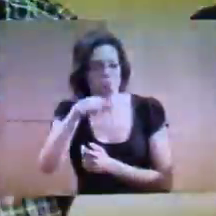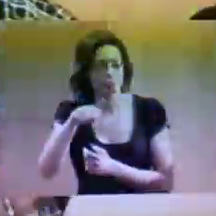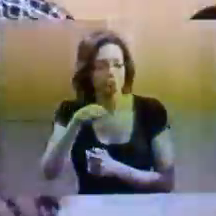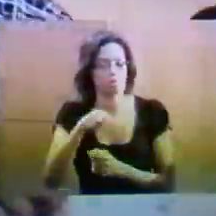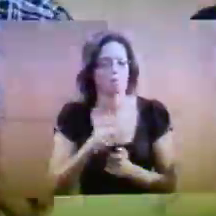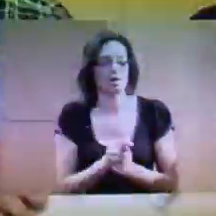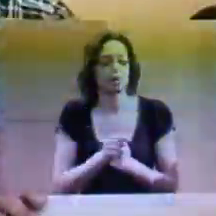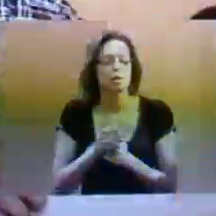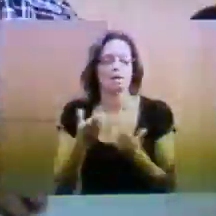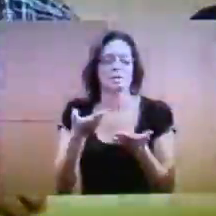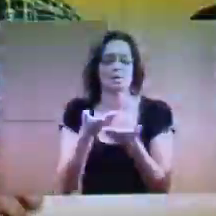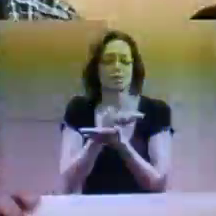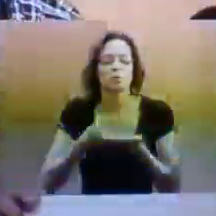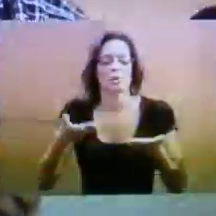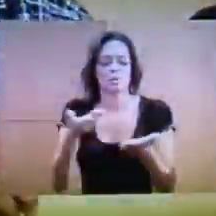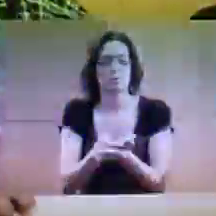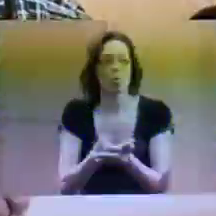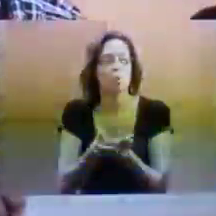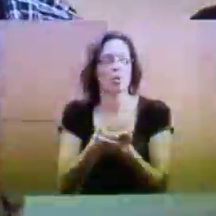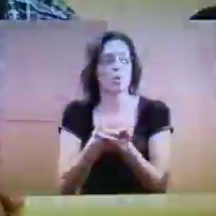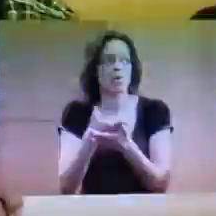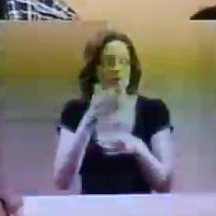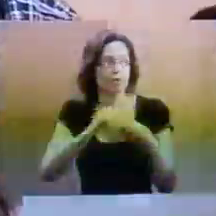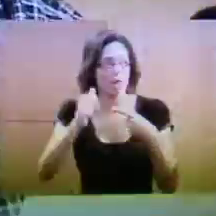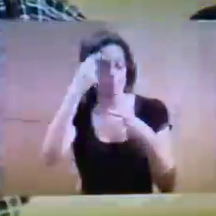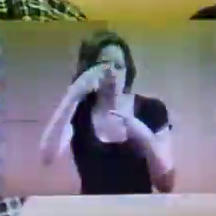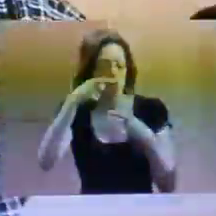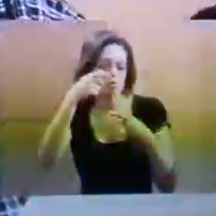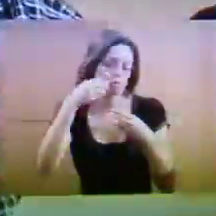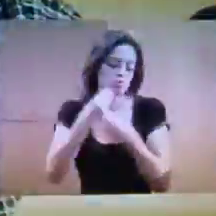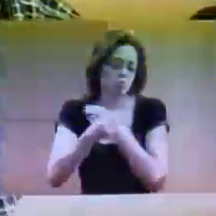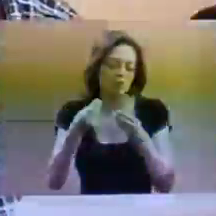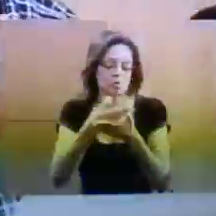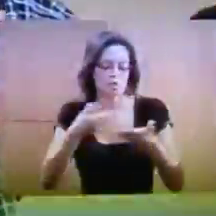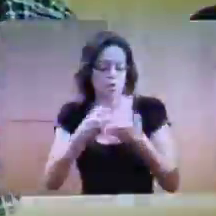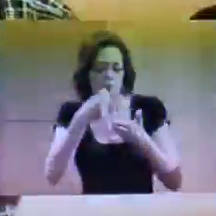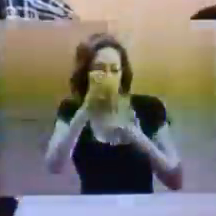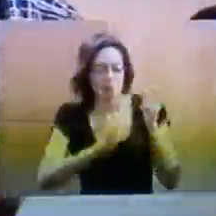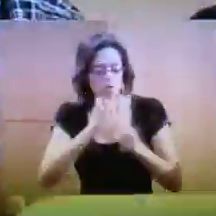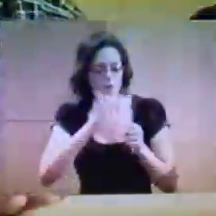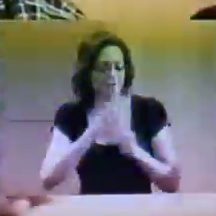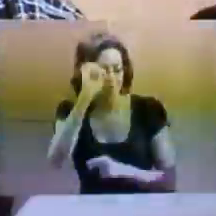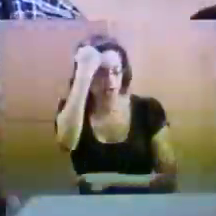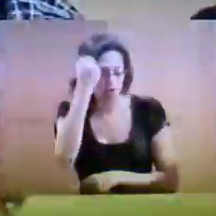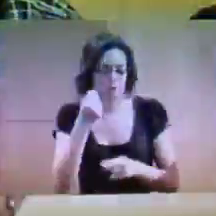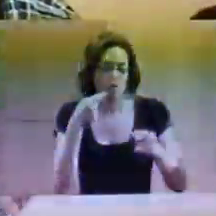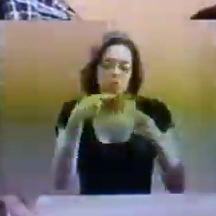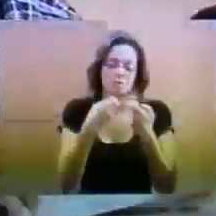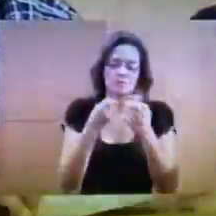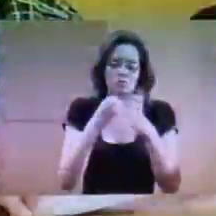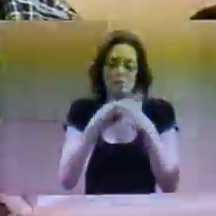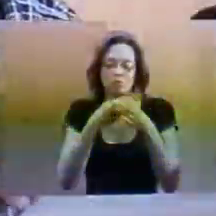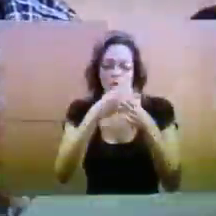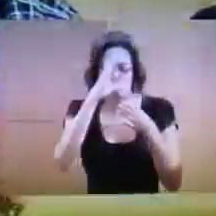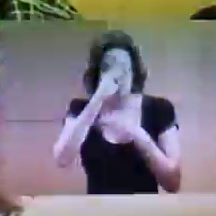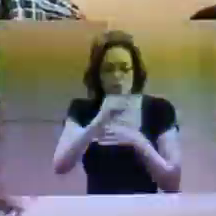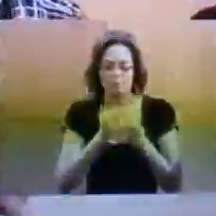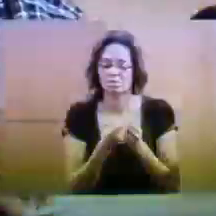la situation qui est faite à de nombreux stagiaires, comme dans la formation professionnelle, qui ne recevant pas leur